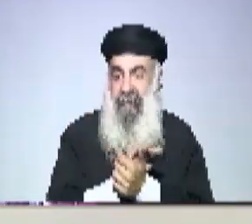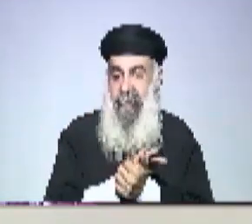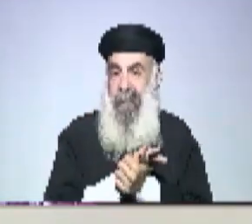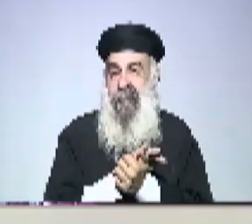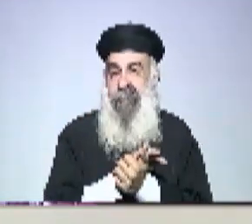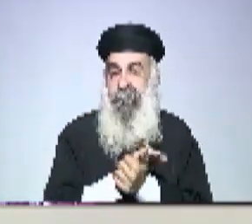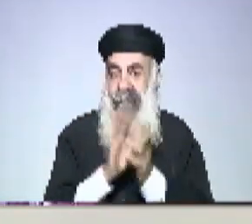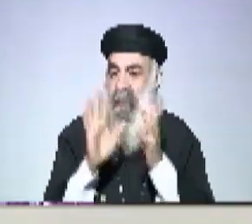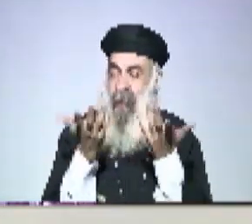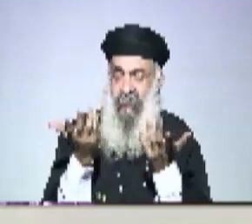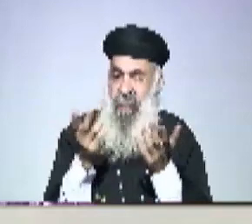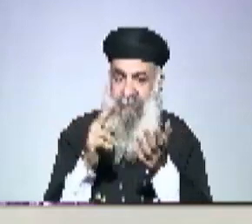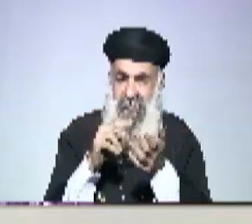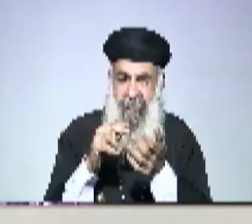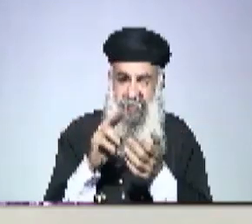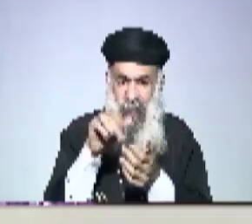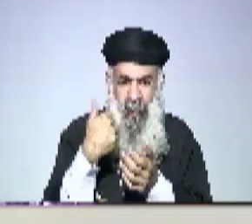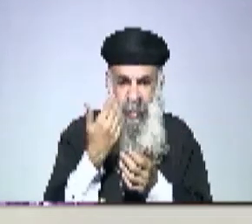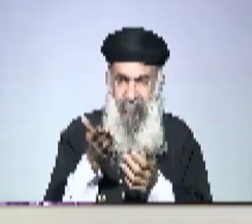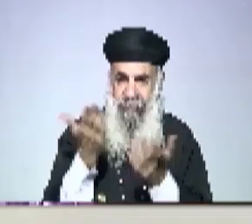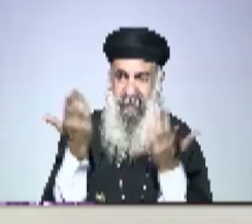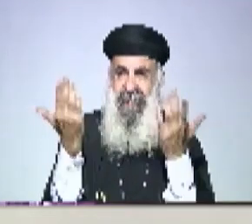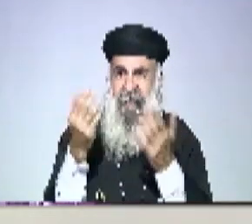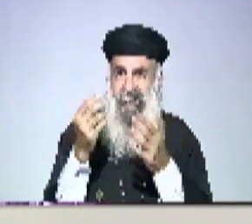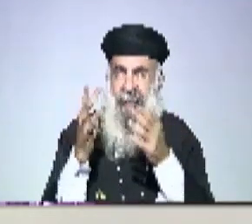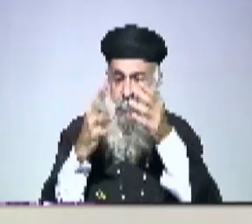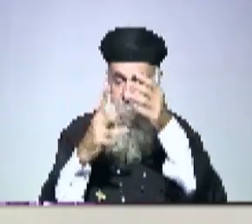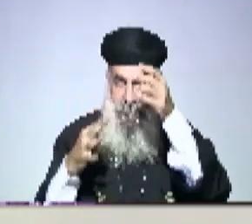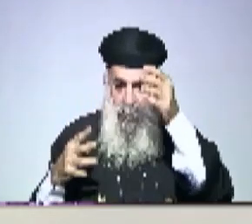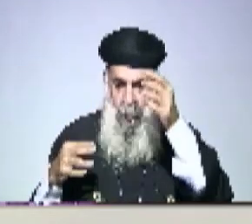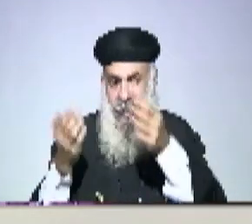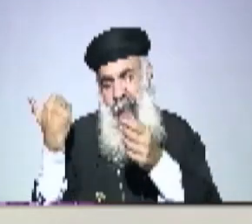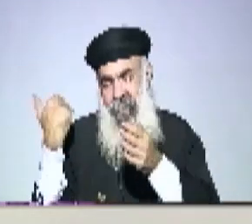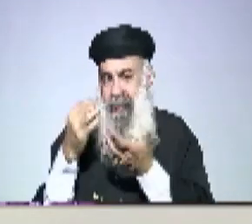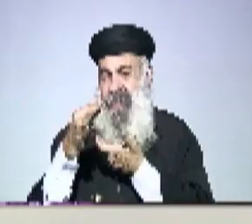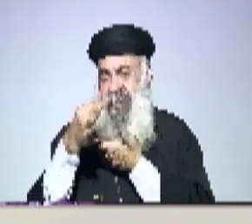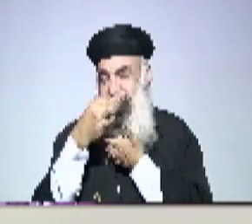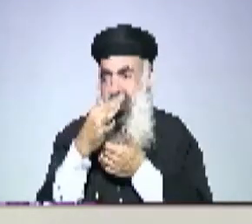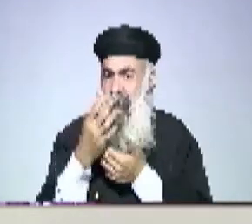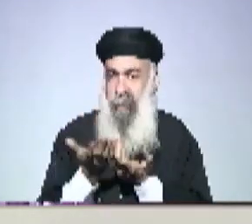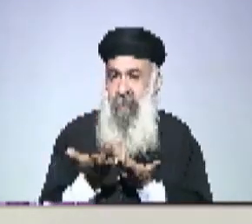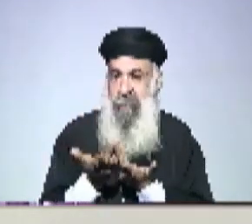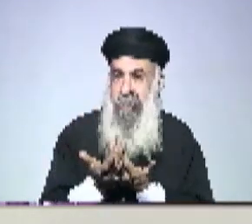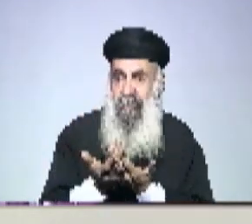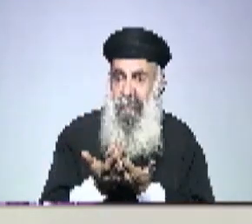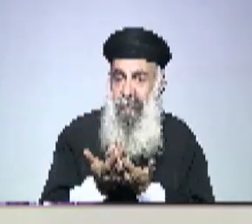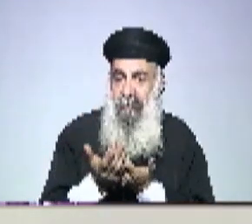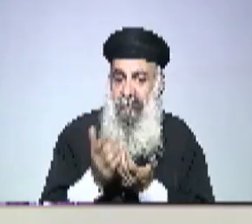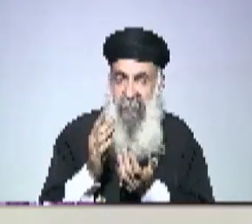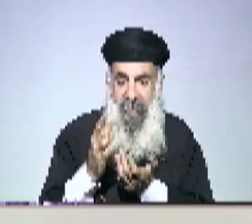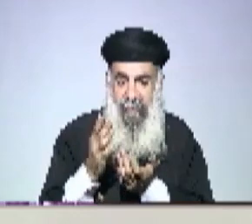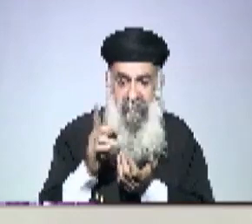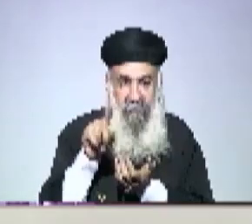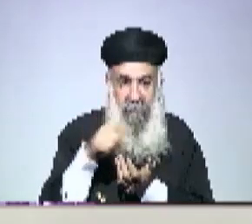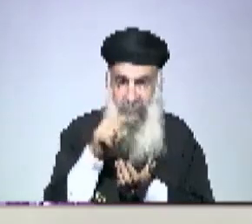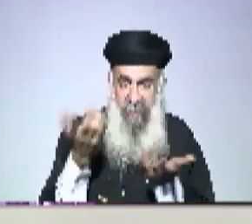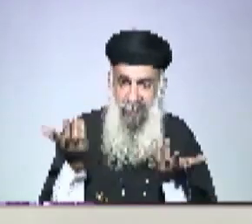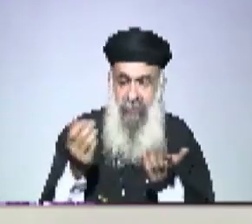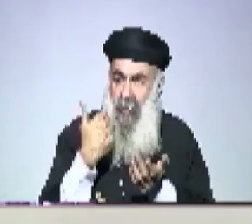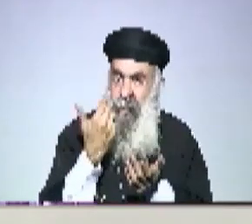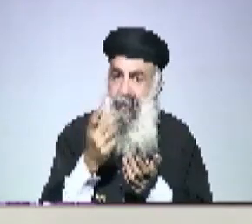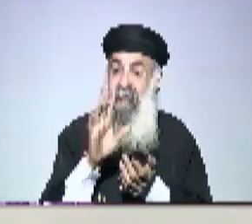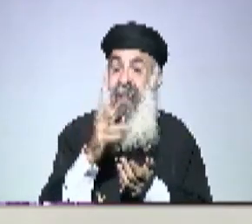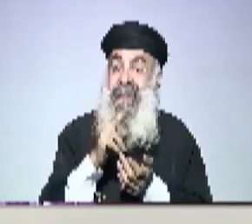وايه الضرر في ان احنا نصلي المزامير قبل القداس ايه الضرر وهل